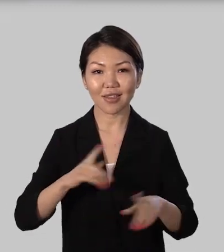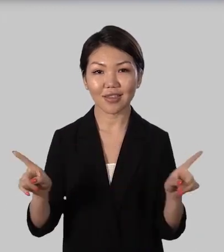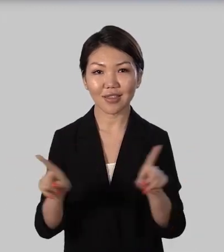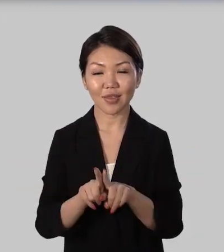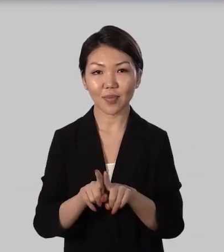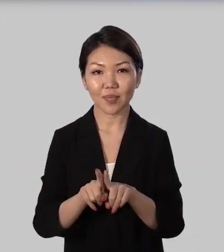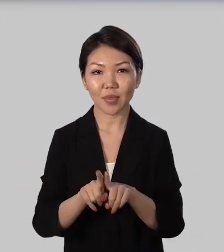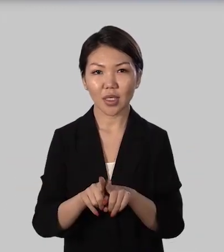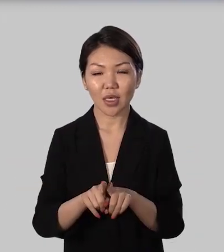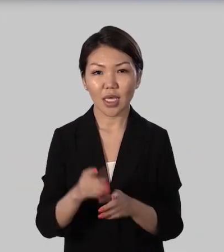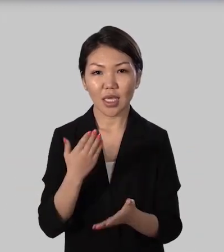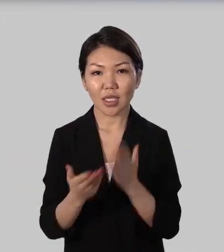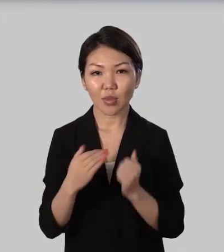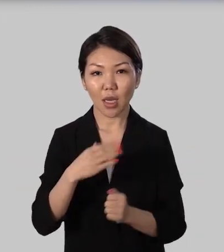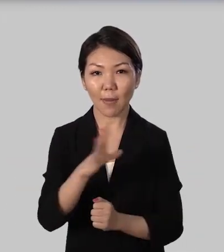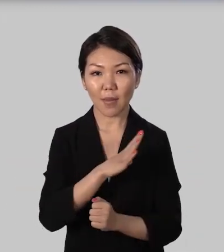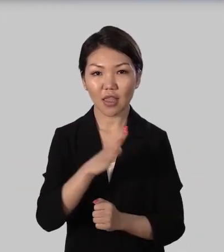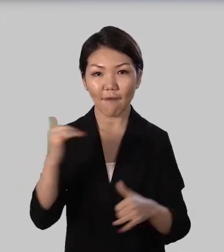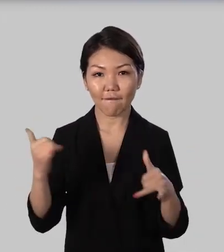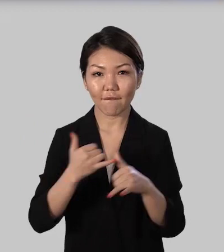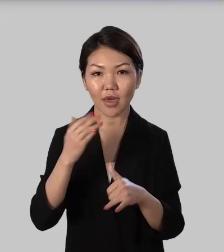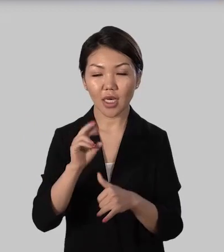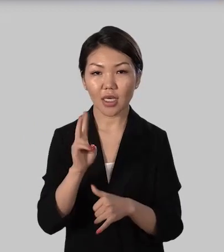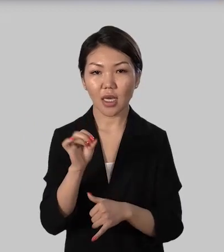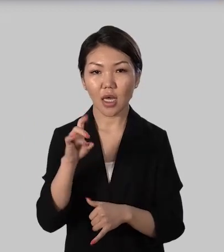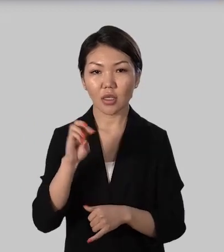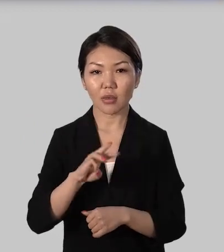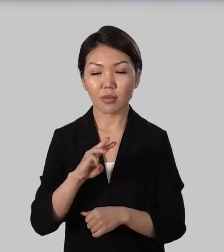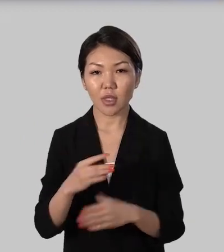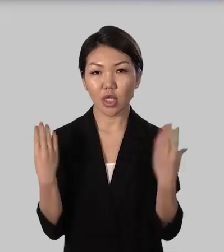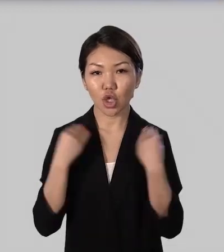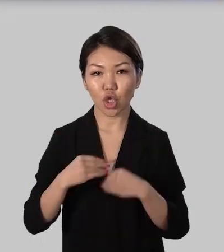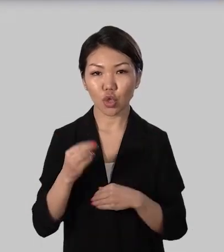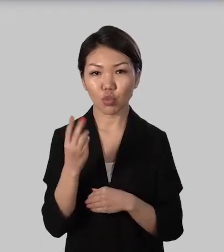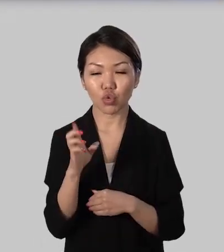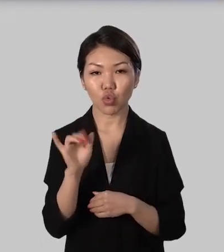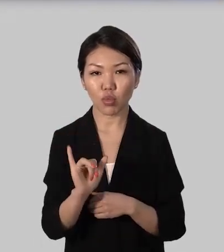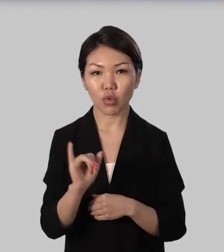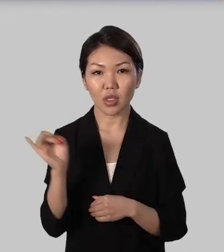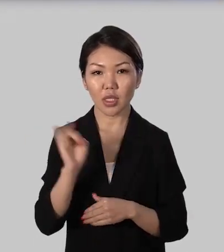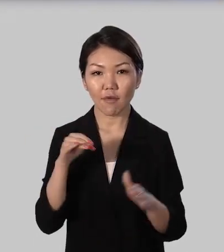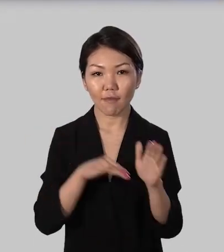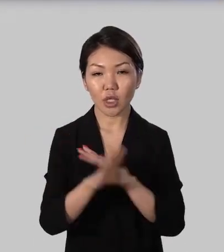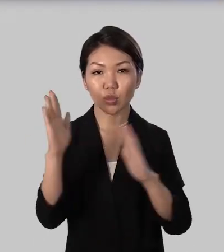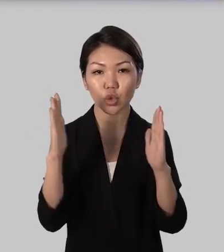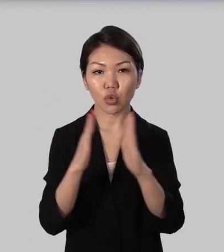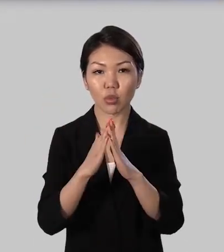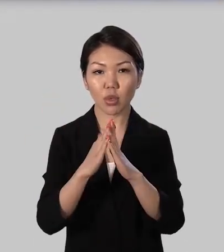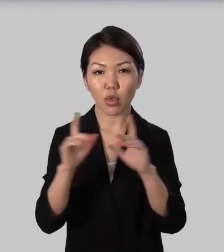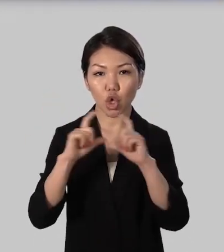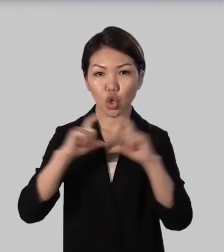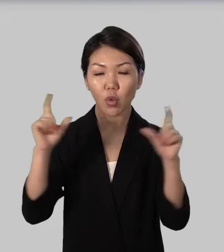пыл приятель к нам хотел бы велико ни шубу и вышел бы из дому я бы